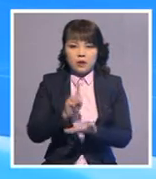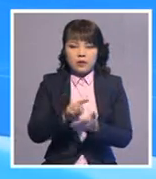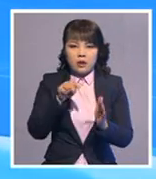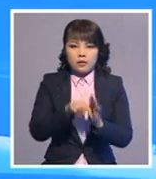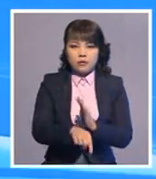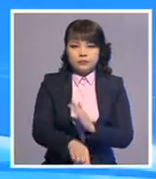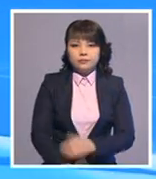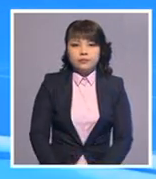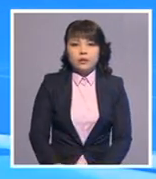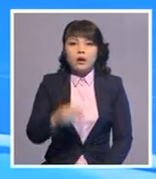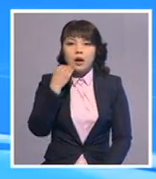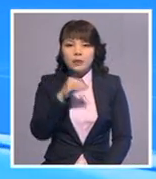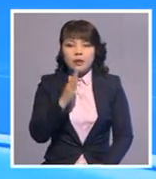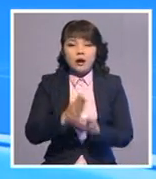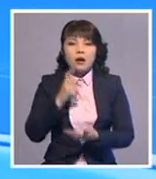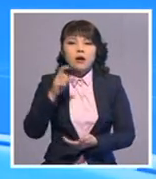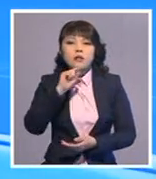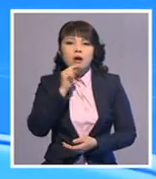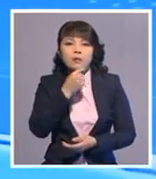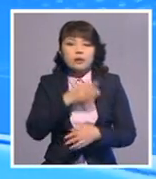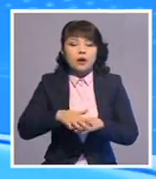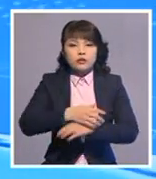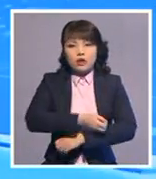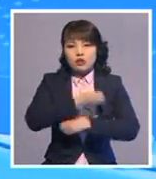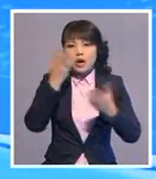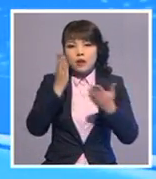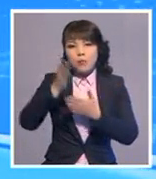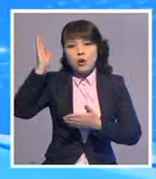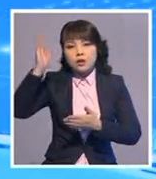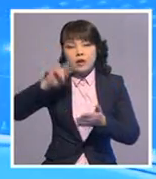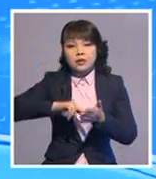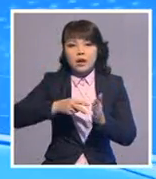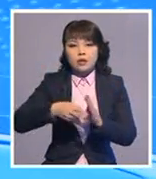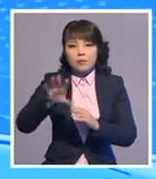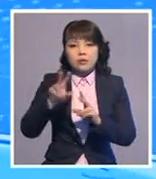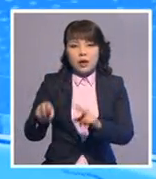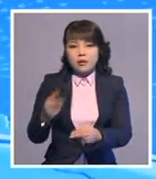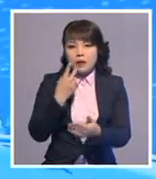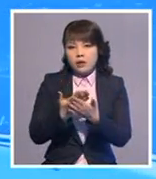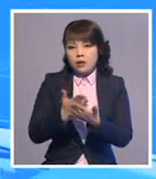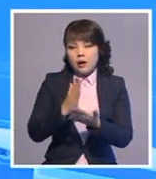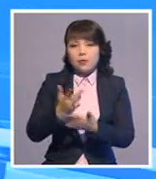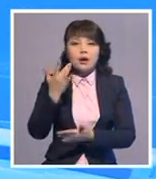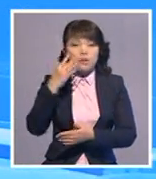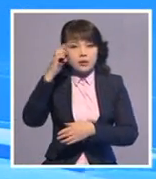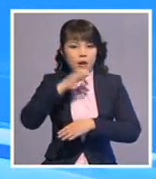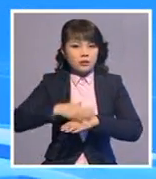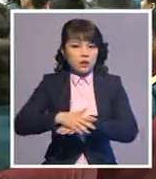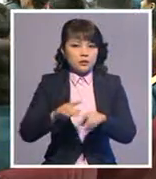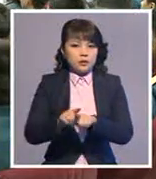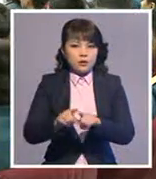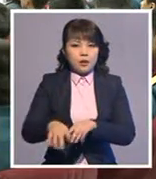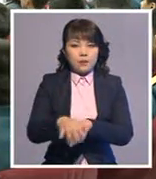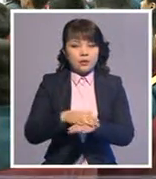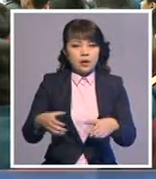Мықты экономика, ғылым білімнің өркендеп дамуы жарқын болашаққа кепіл болар дүниелер. Ал елдік мәңгілік болсын, мәңгі ел түземдесең, айбарлы